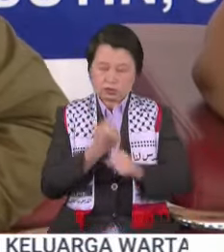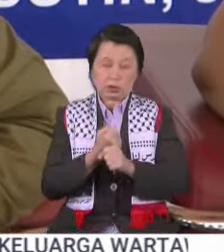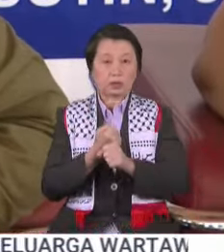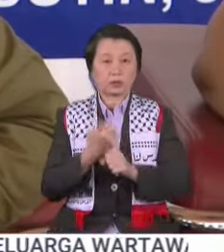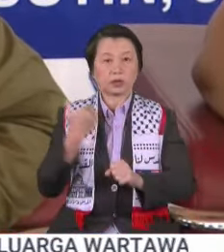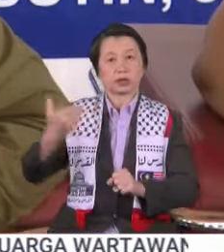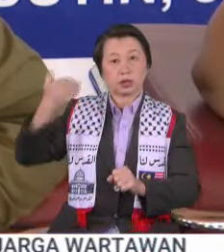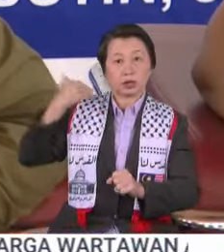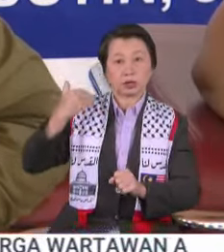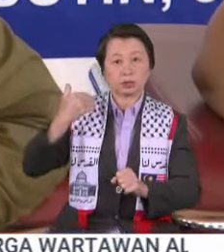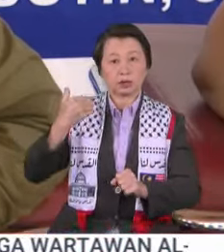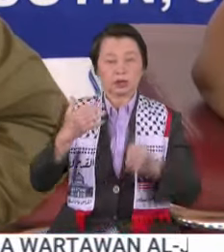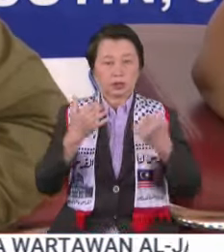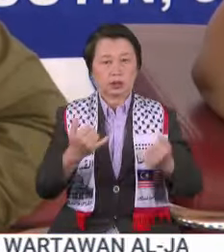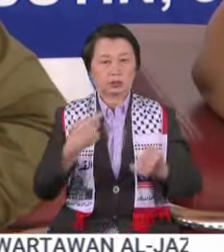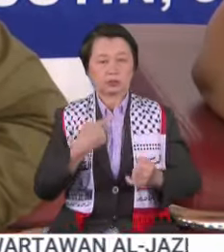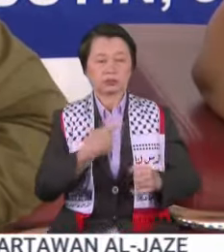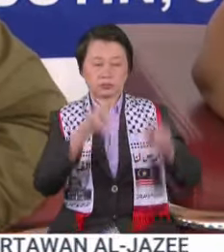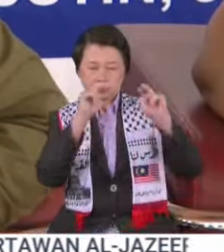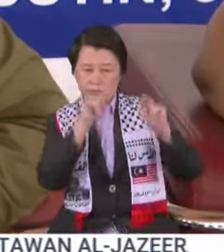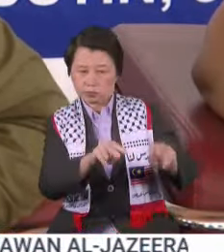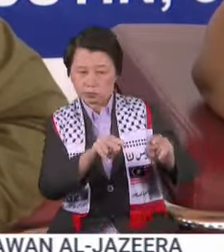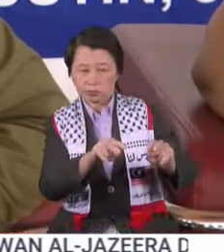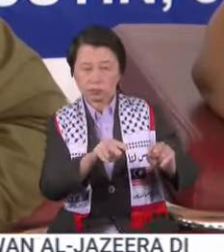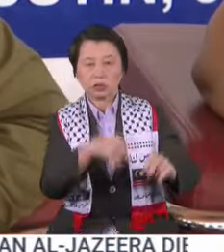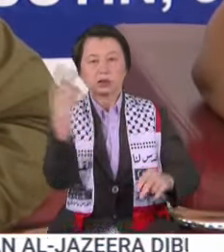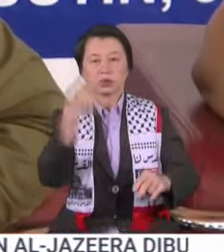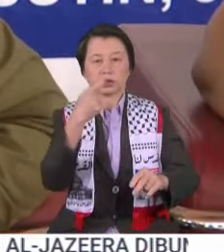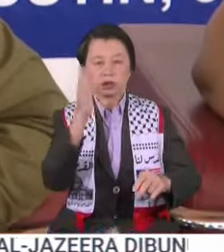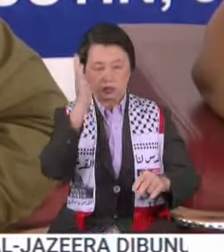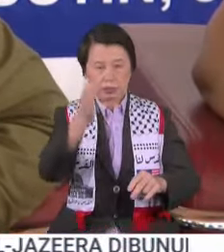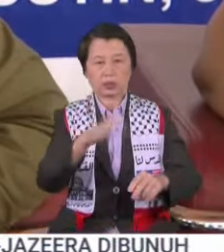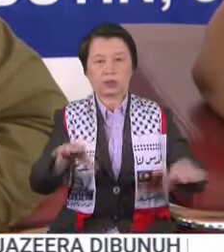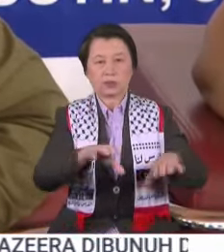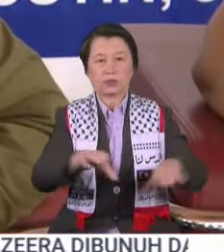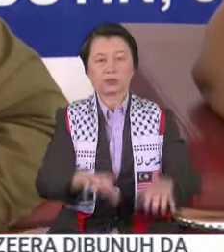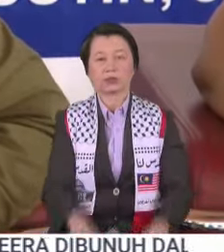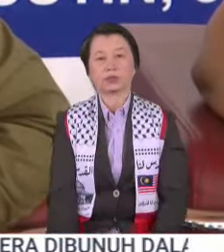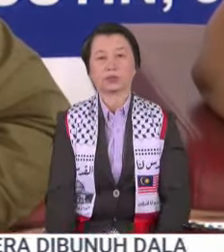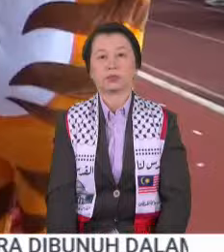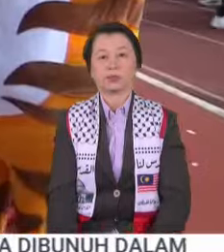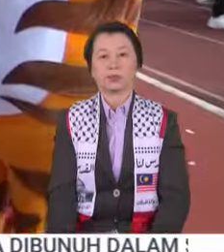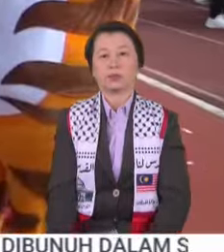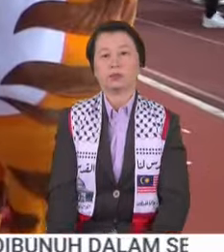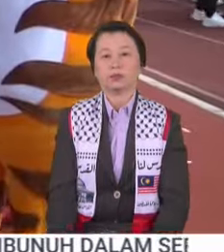Pemerhatian dan juga monitoring sentiasa akan dilakukan.